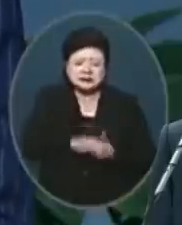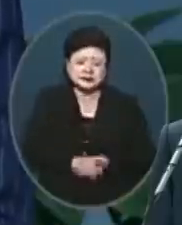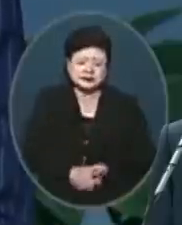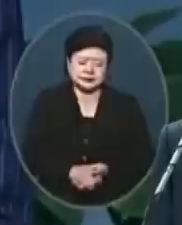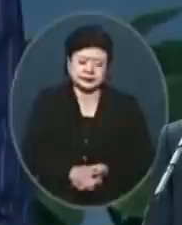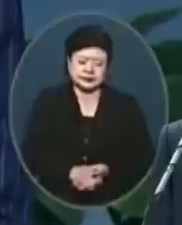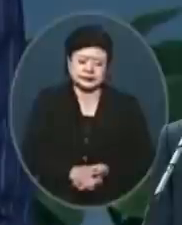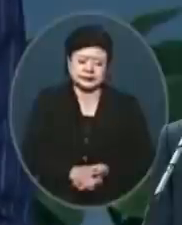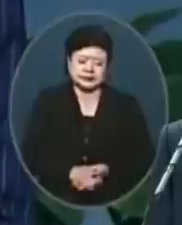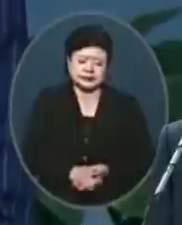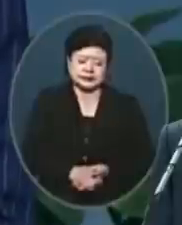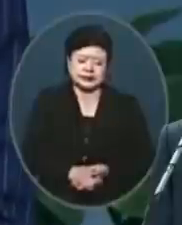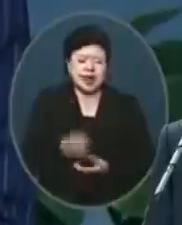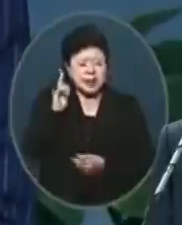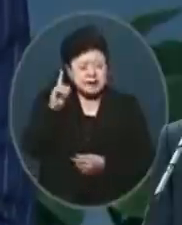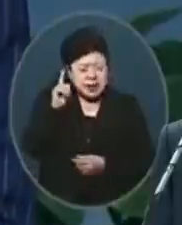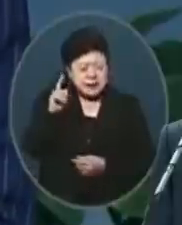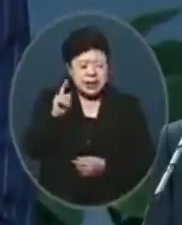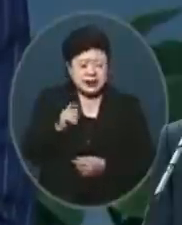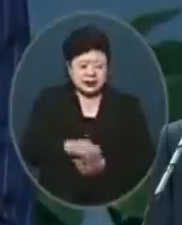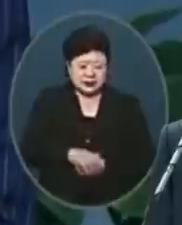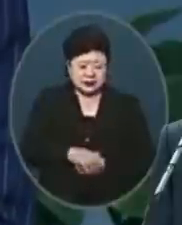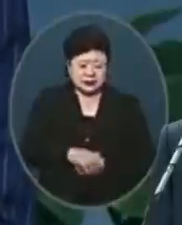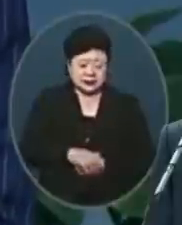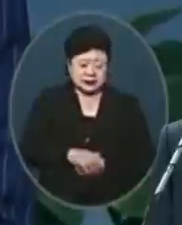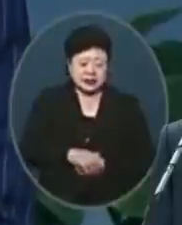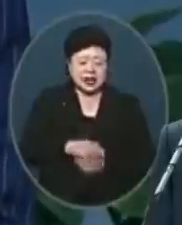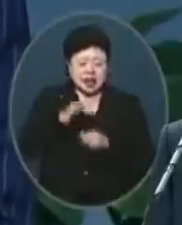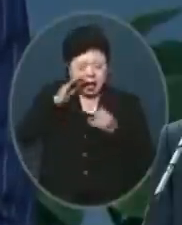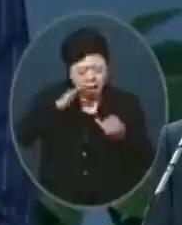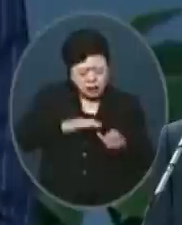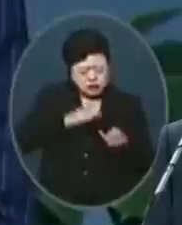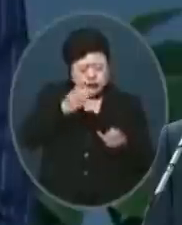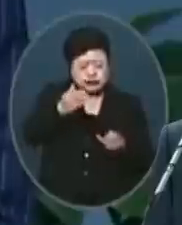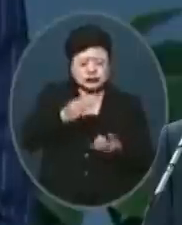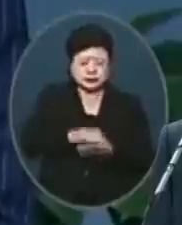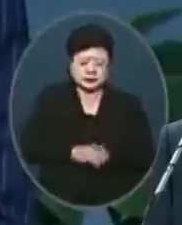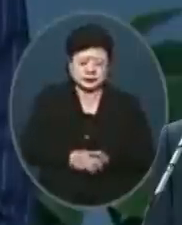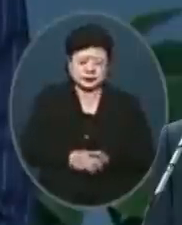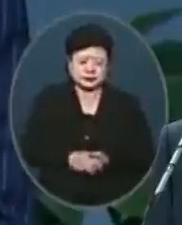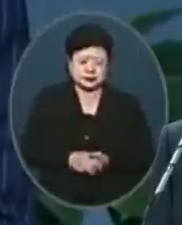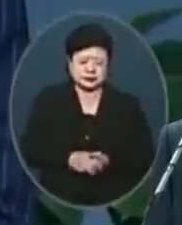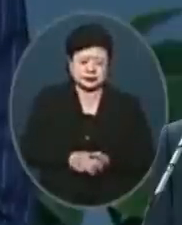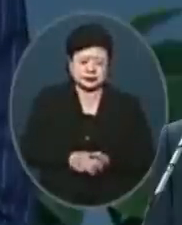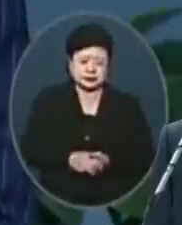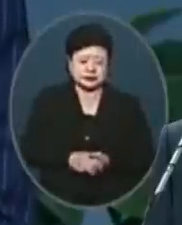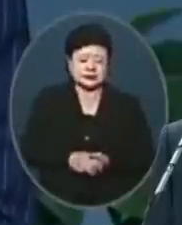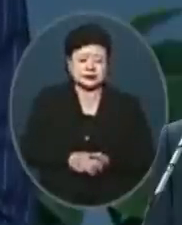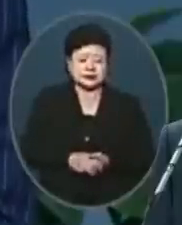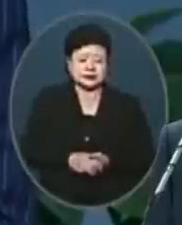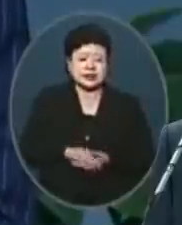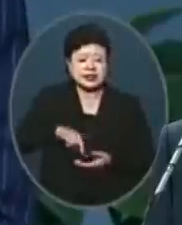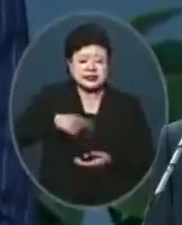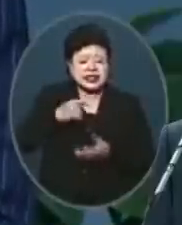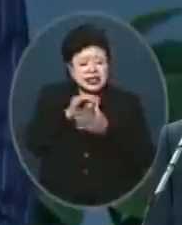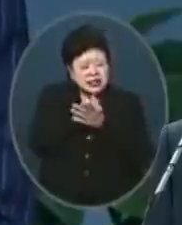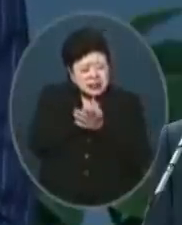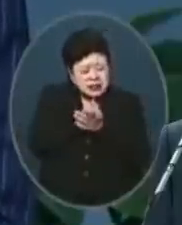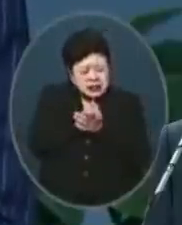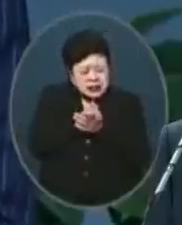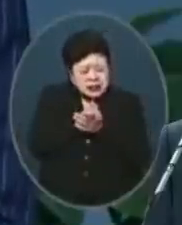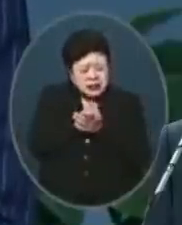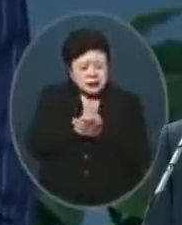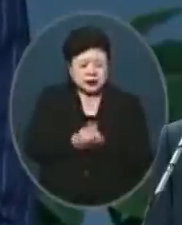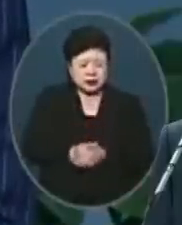그런데 매일같이 내게 안수기도 받으러 오기 때문에 좀 본인이 기도하지 내게 자꾸